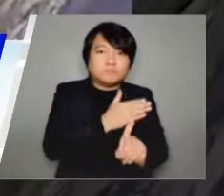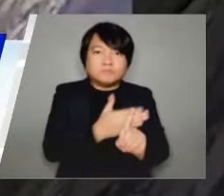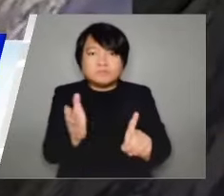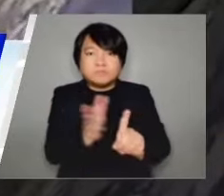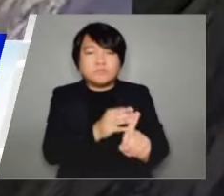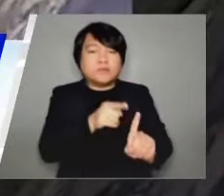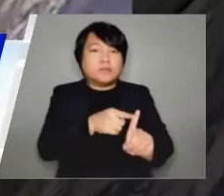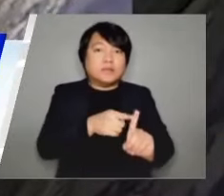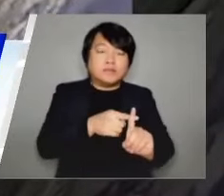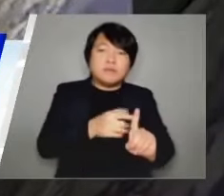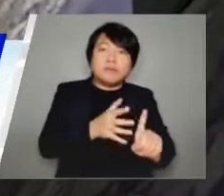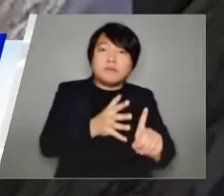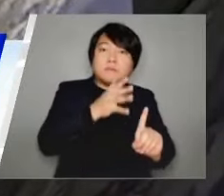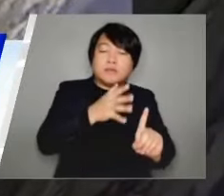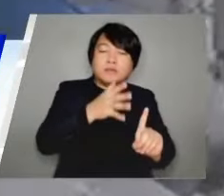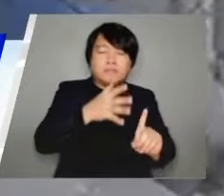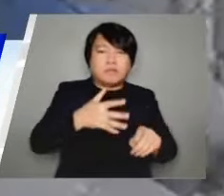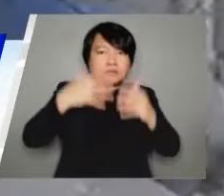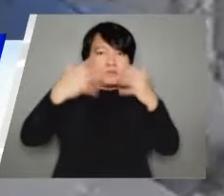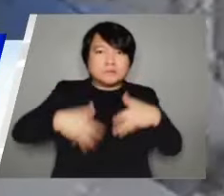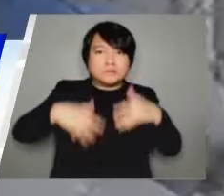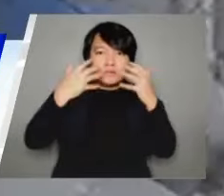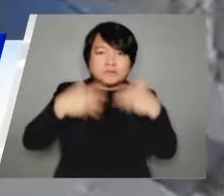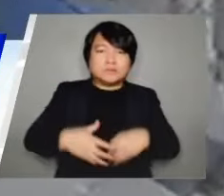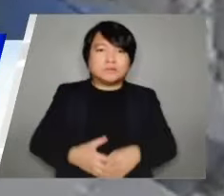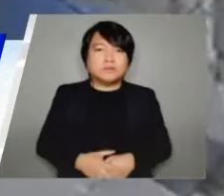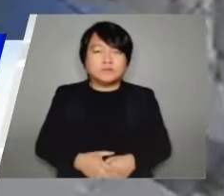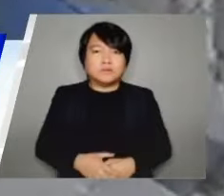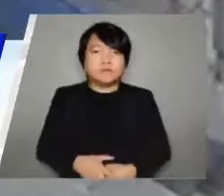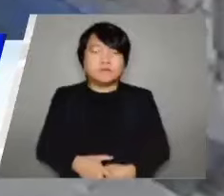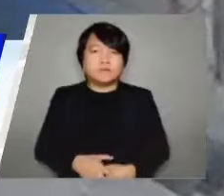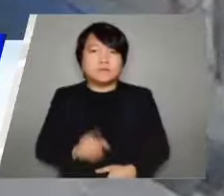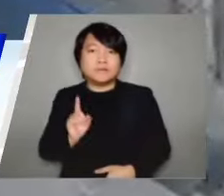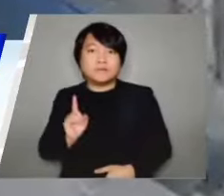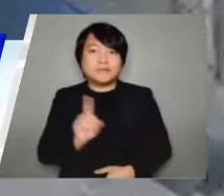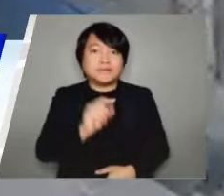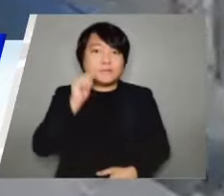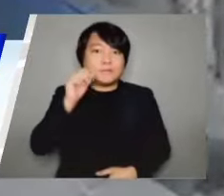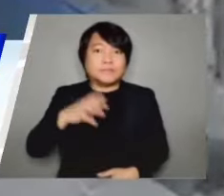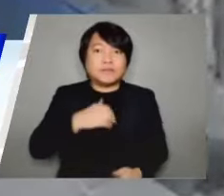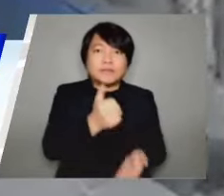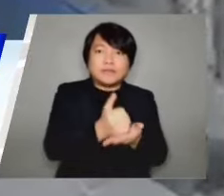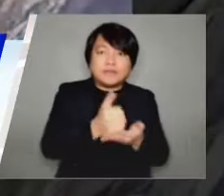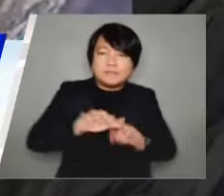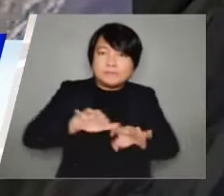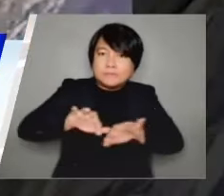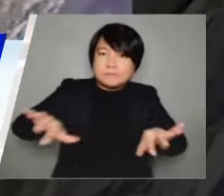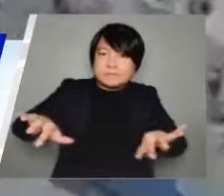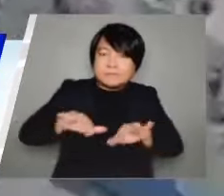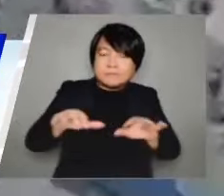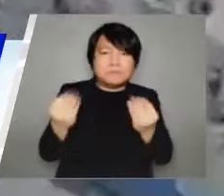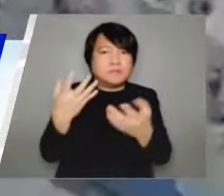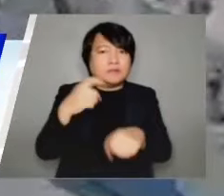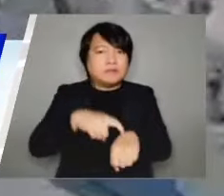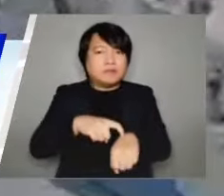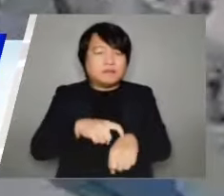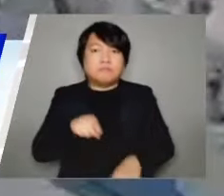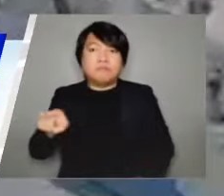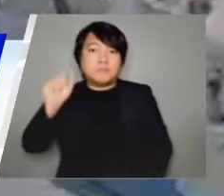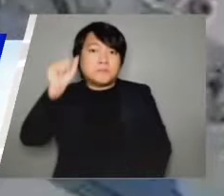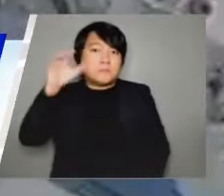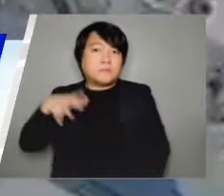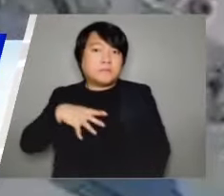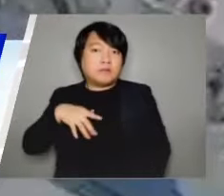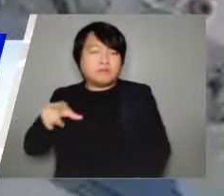Ang kasama nila sa kwarto, ilang beses na sinubukang umawat. Pero hindi nagpatinag ang suspect.